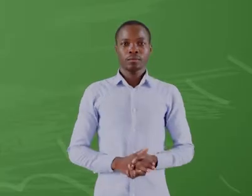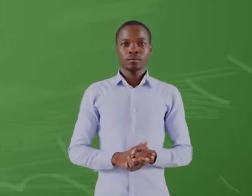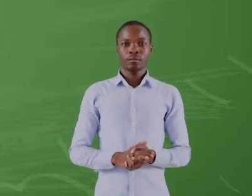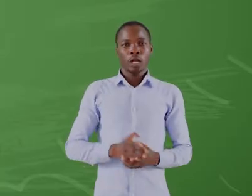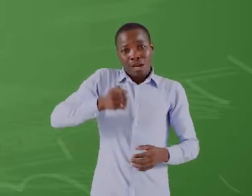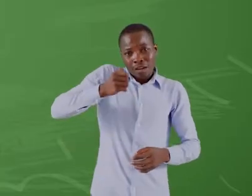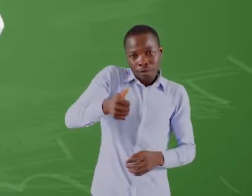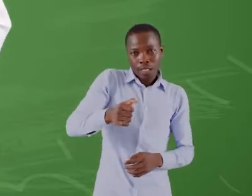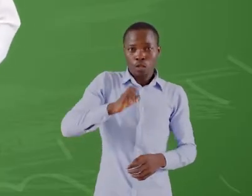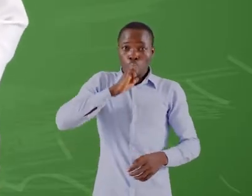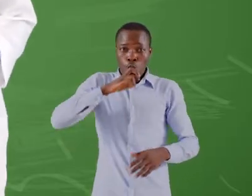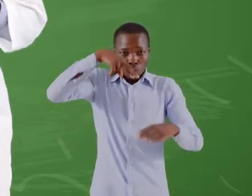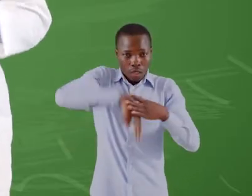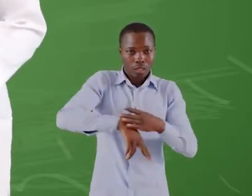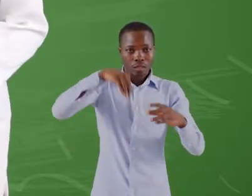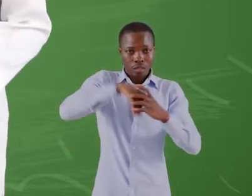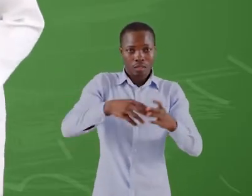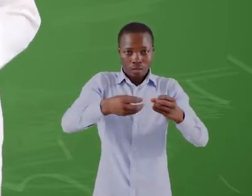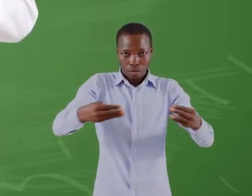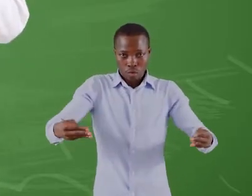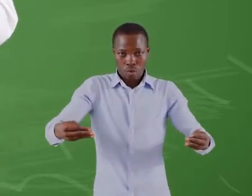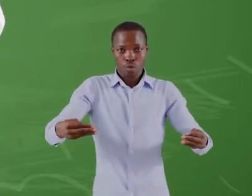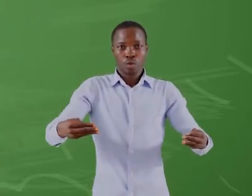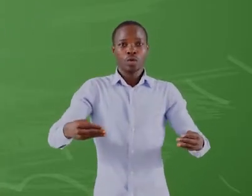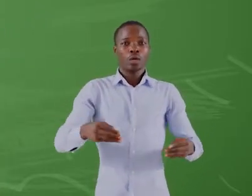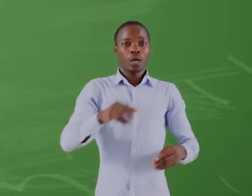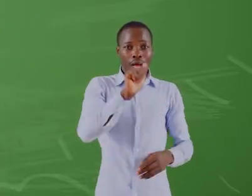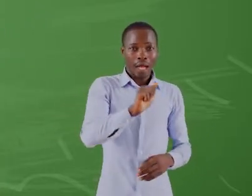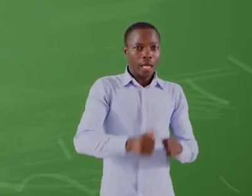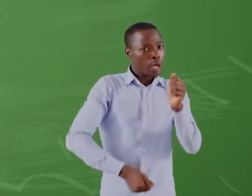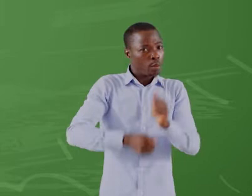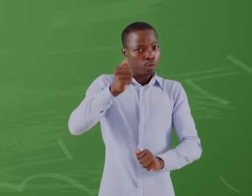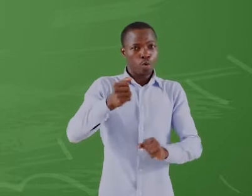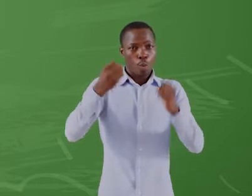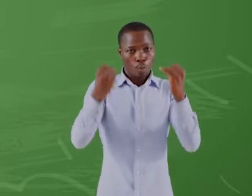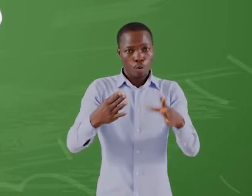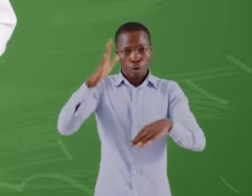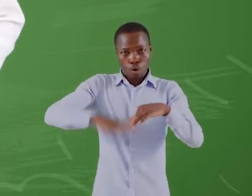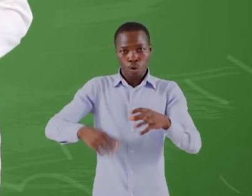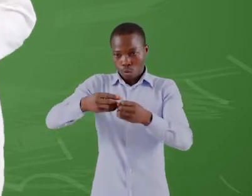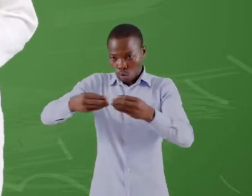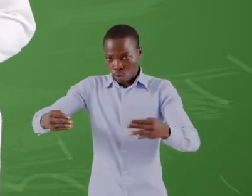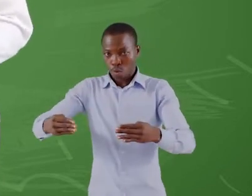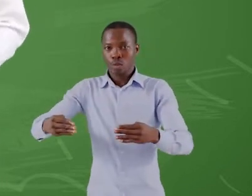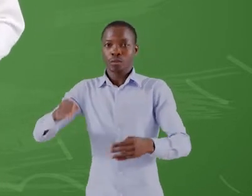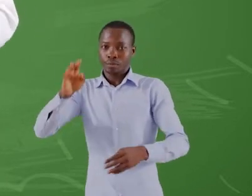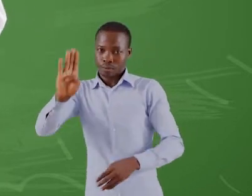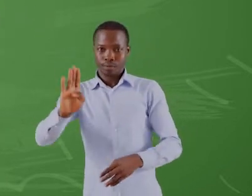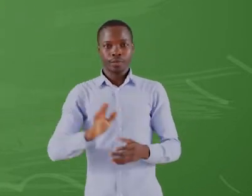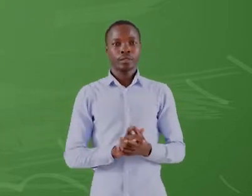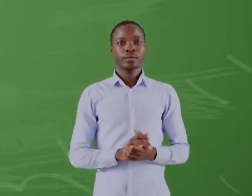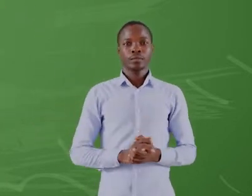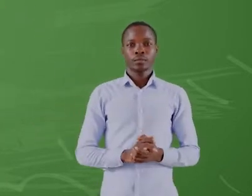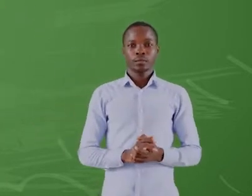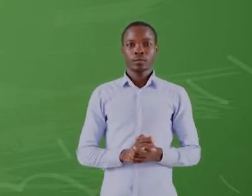La vitesse d'infiltration de l'eau dans le sol A est plus élevée que celle de l'eau dans le sol